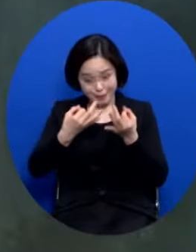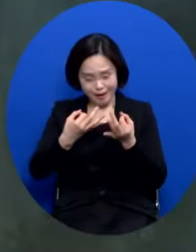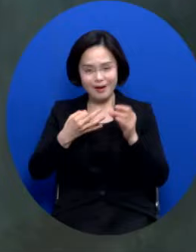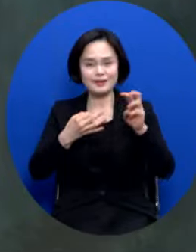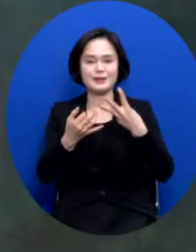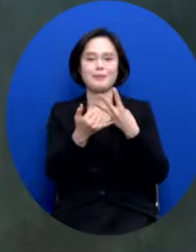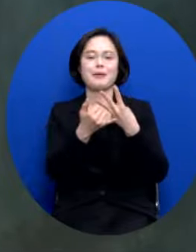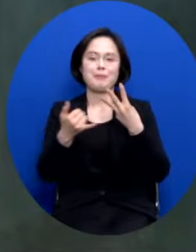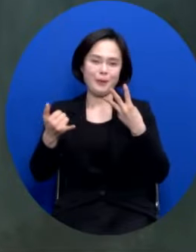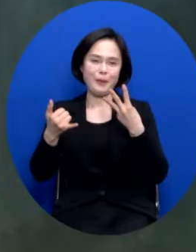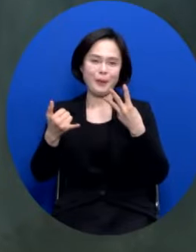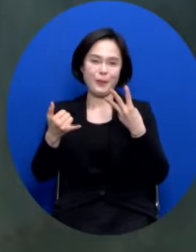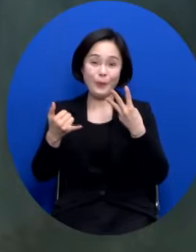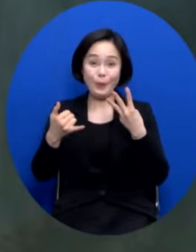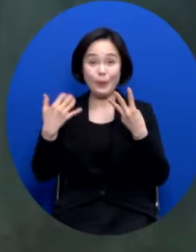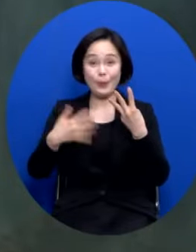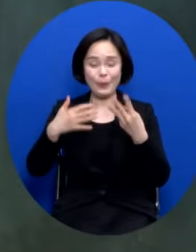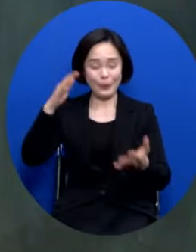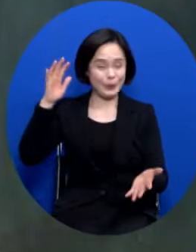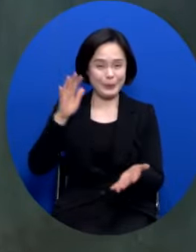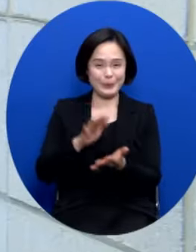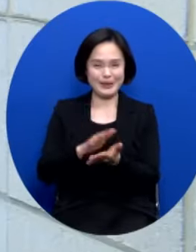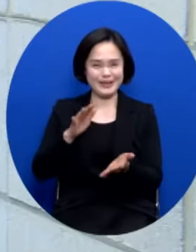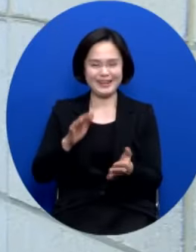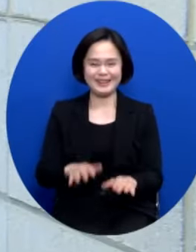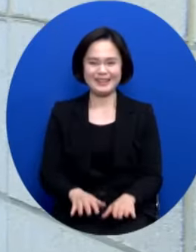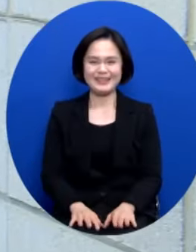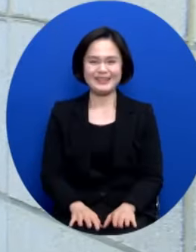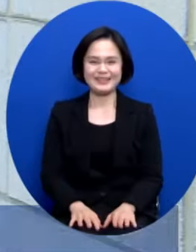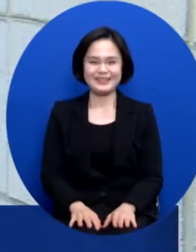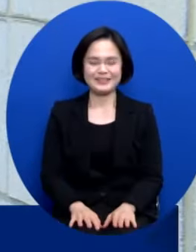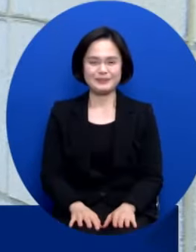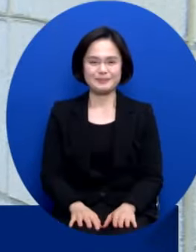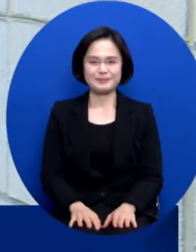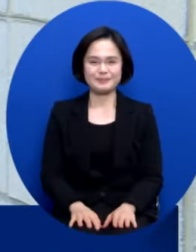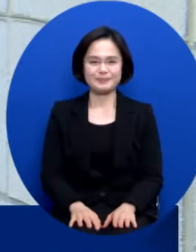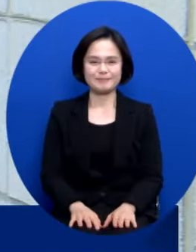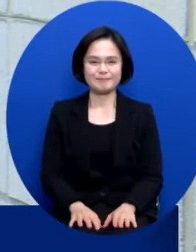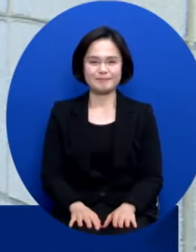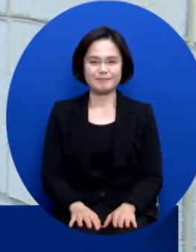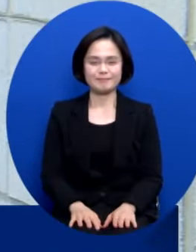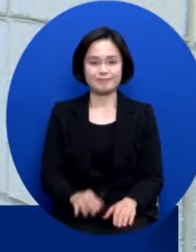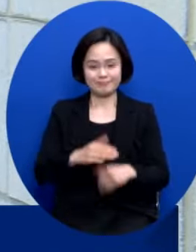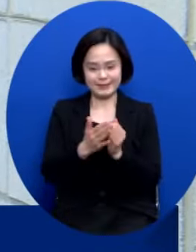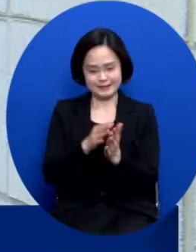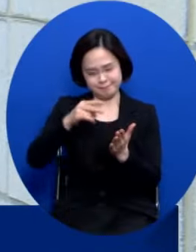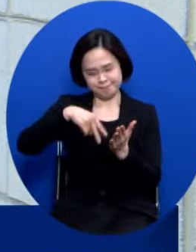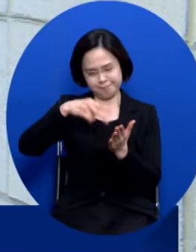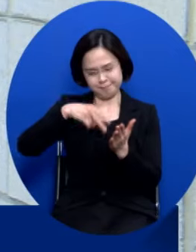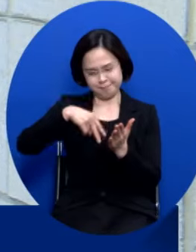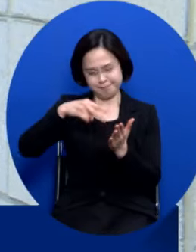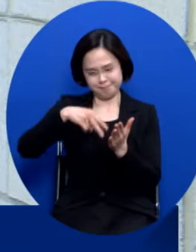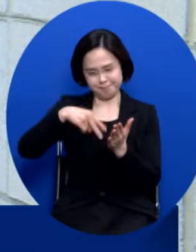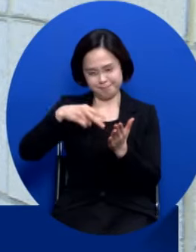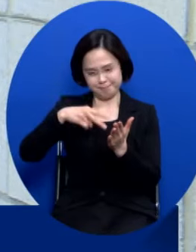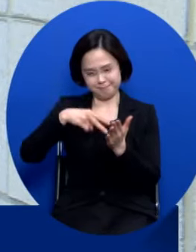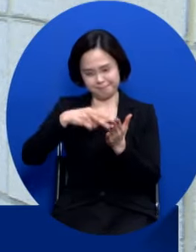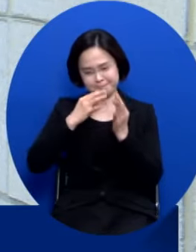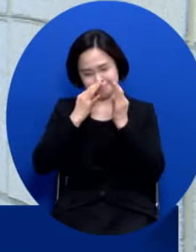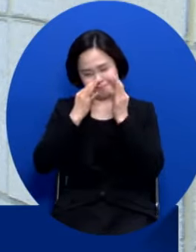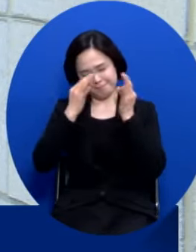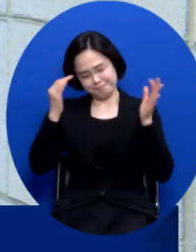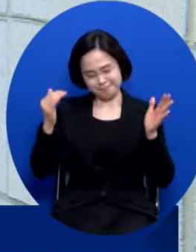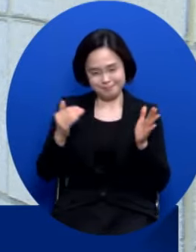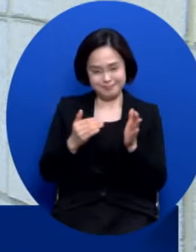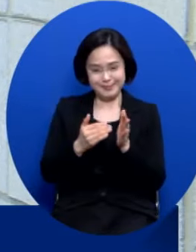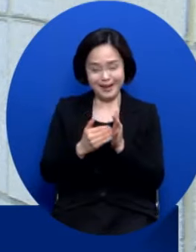앞에 회복하기 위한 뜨거운 열정을 보였습니다. 힘써서 그 말씀을 읽고 나올 때 얼굴이 볼부스레하면서